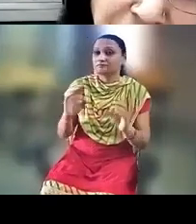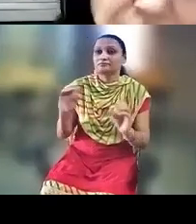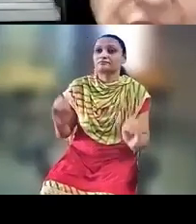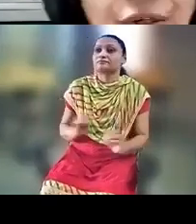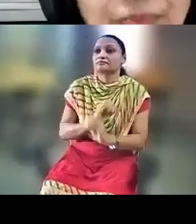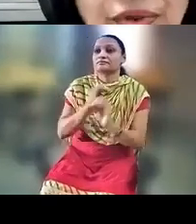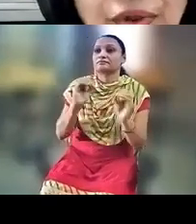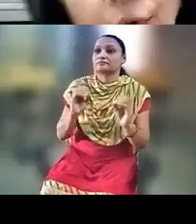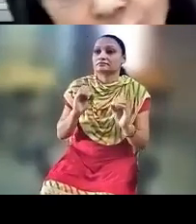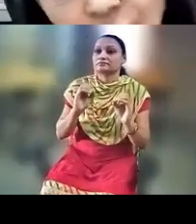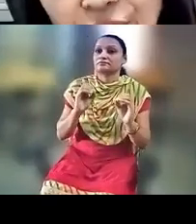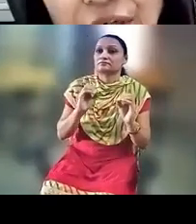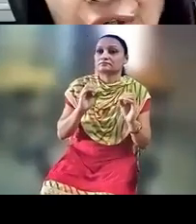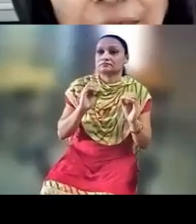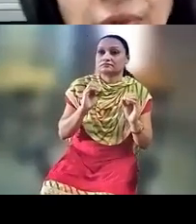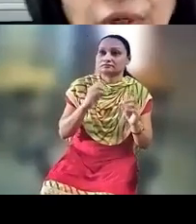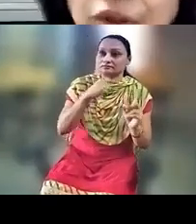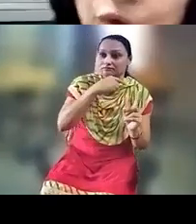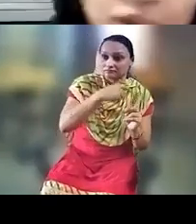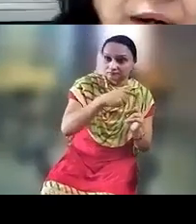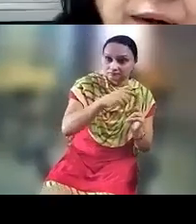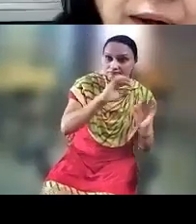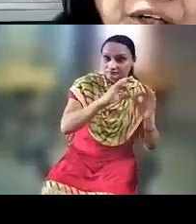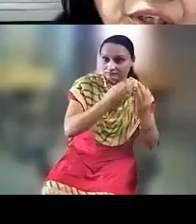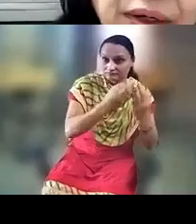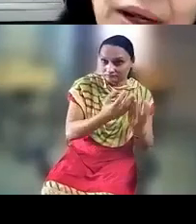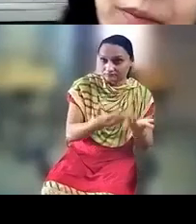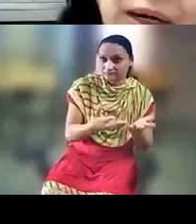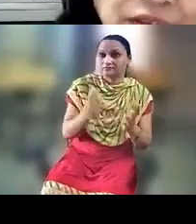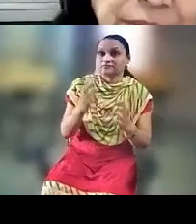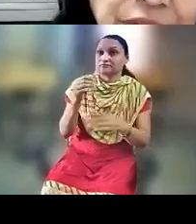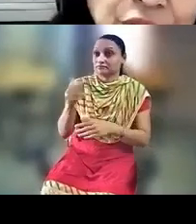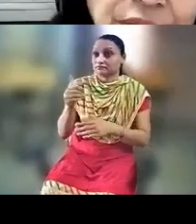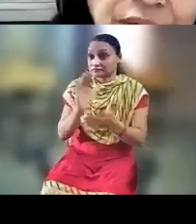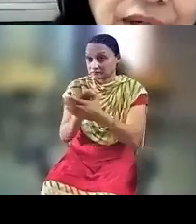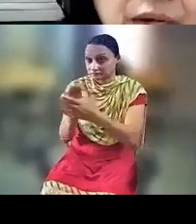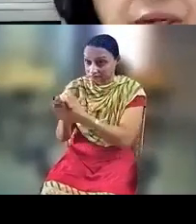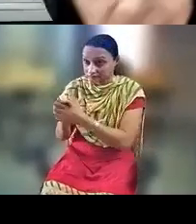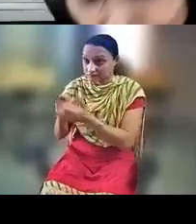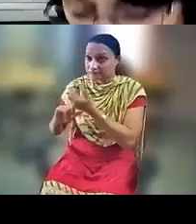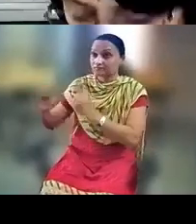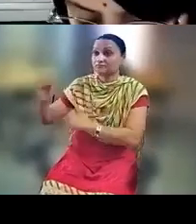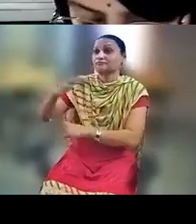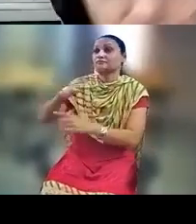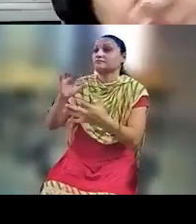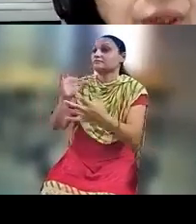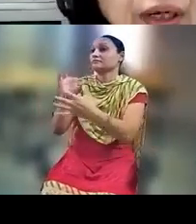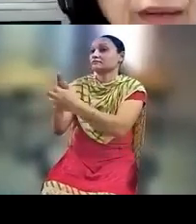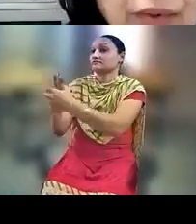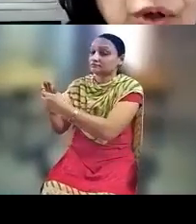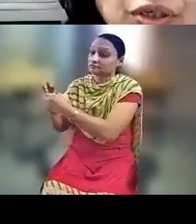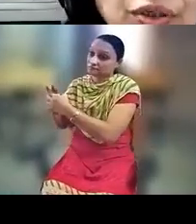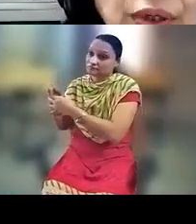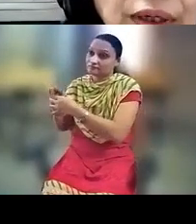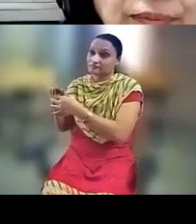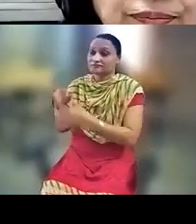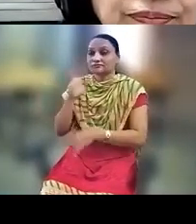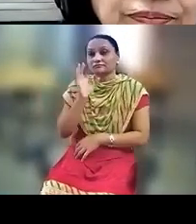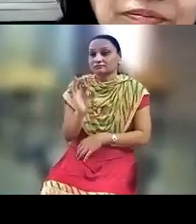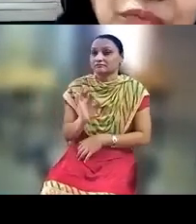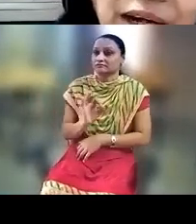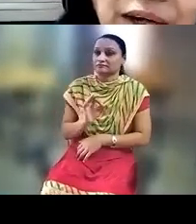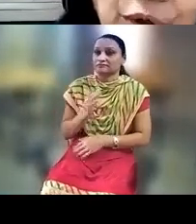family relationships, good friendships, social interaction and participation. ये चीजें होती हैं जो कि important होती